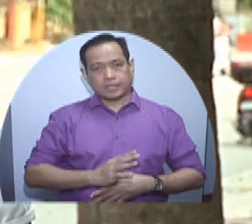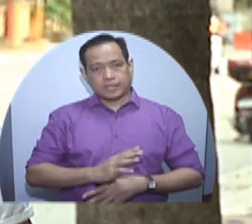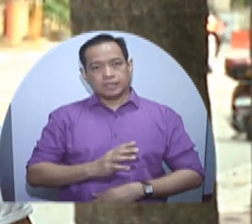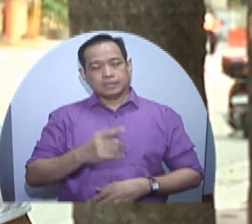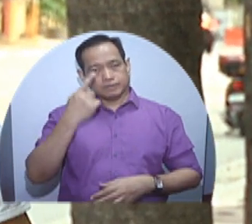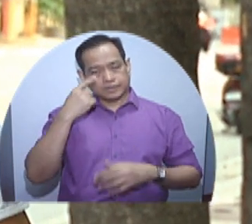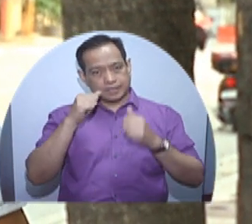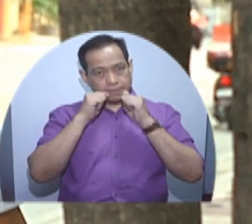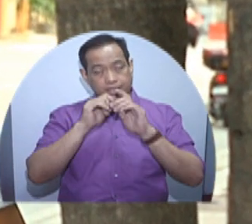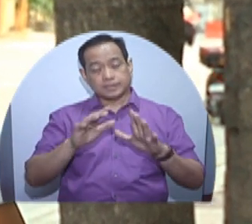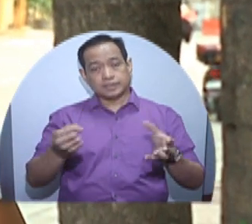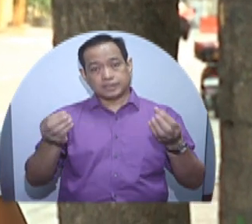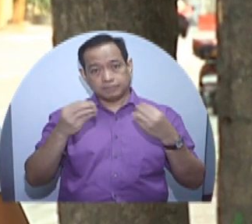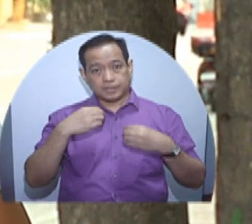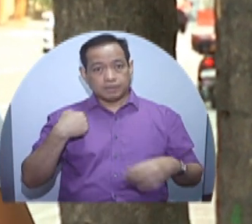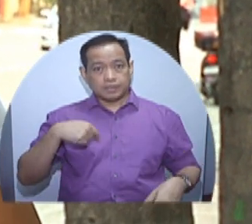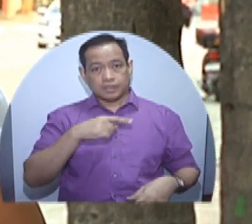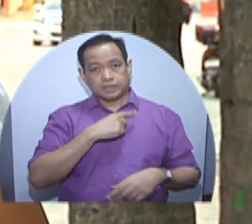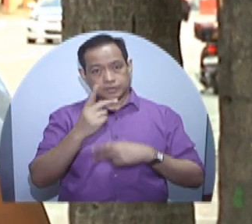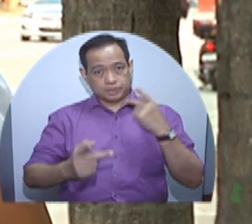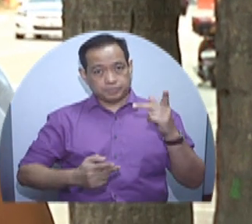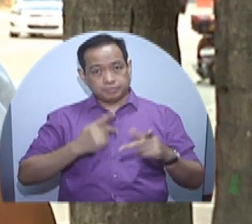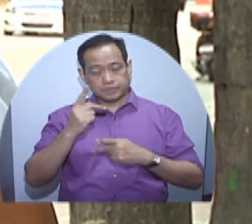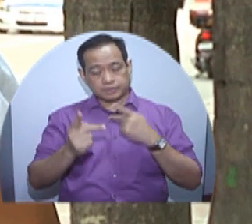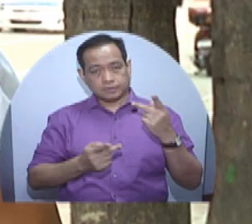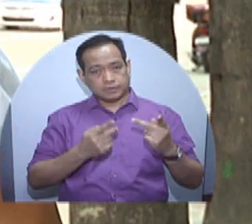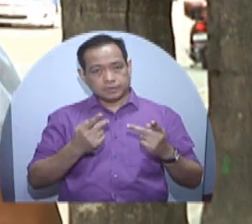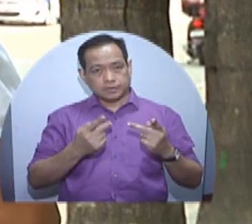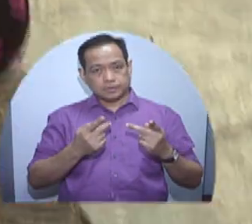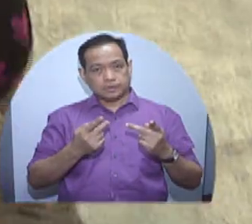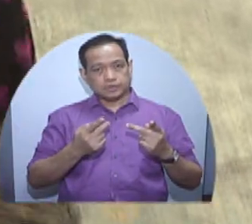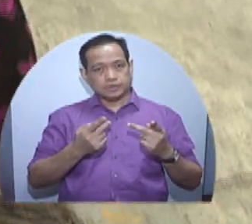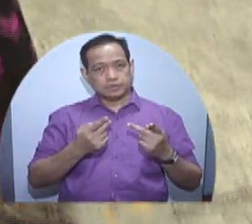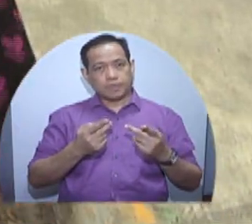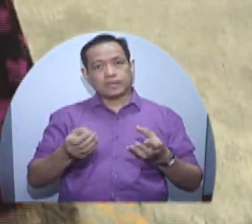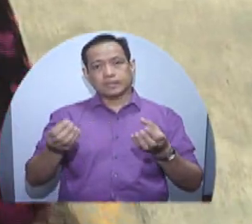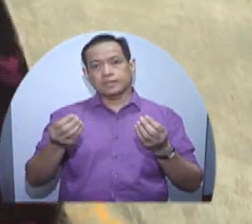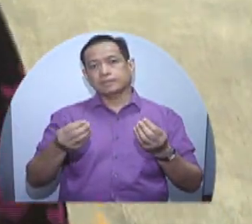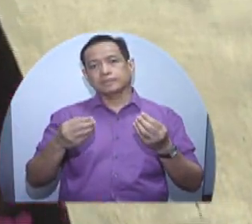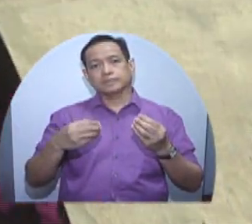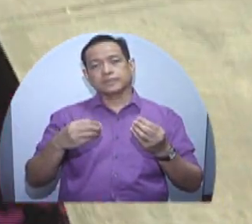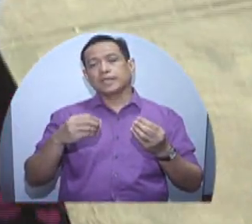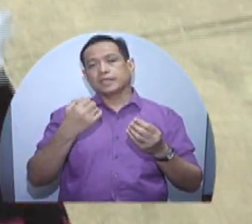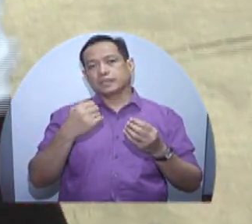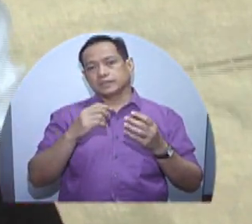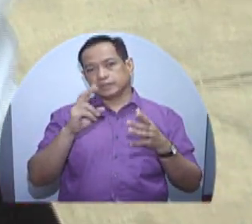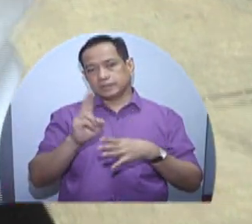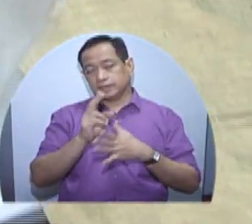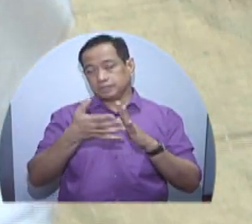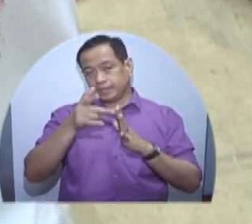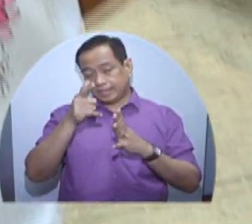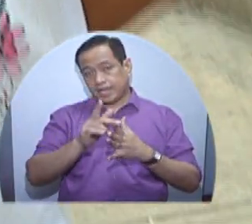sa Diyos, sa blessing na binigay sa amin, sa mga tao po na binigay ni Lord, ginamit